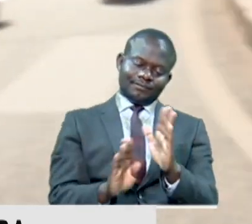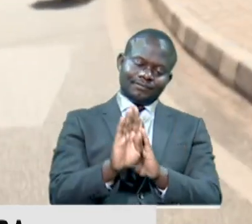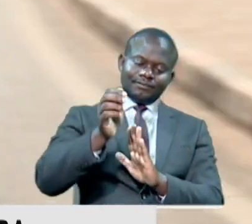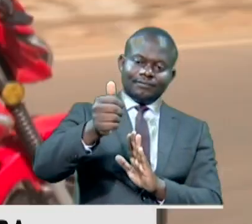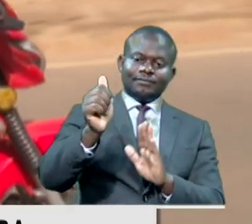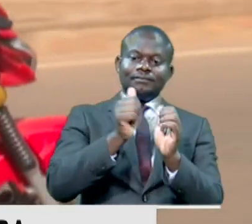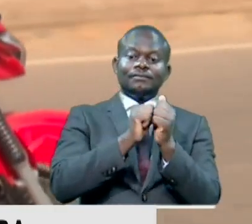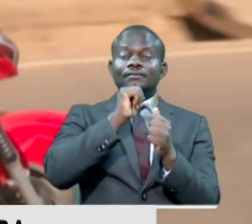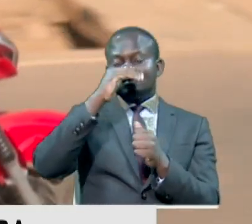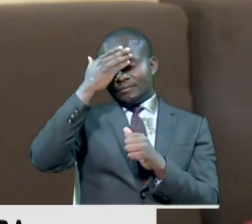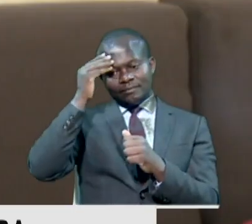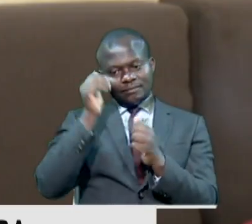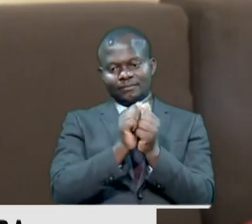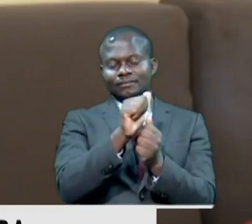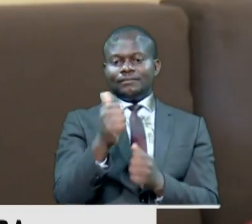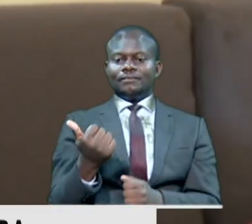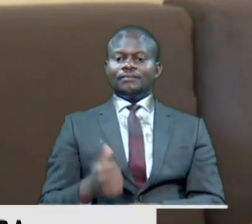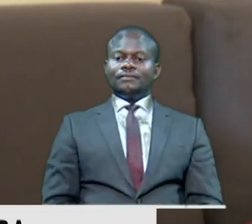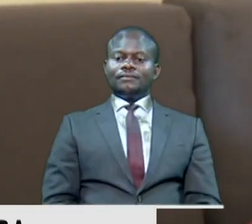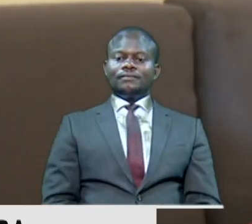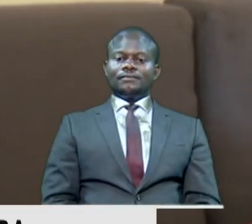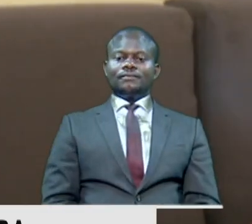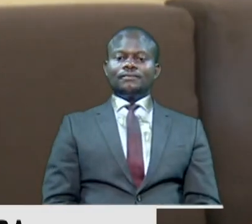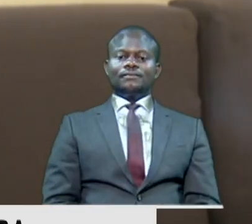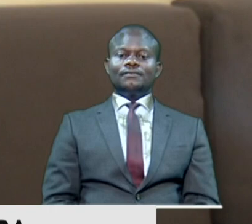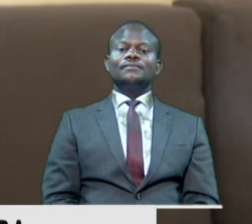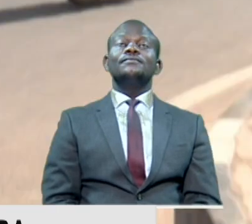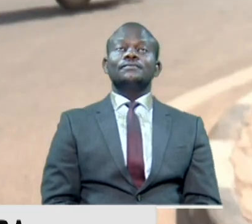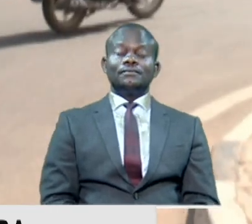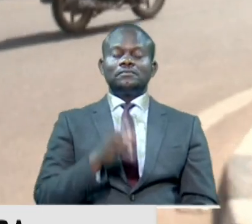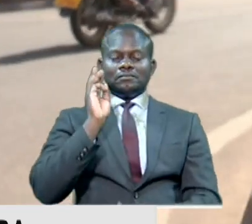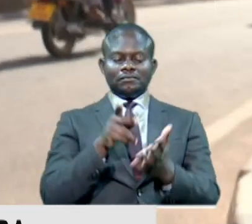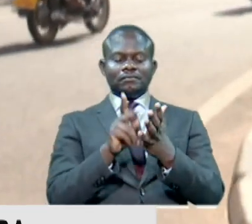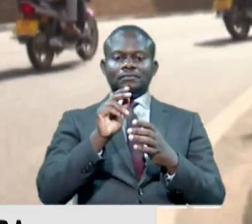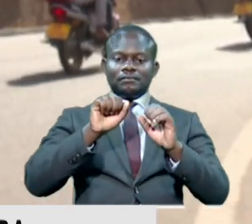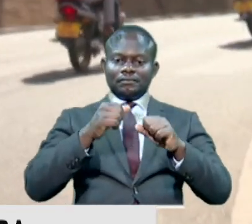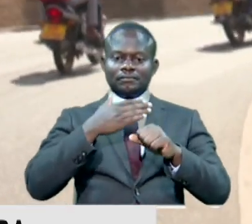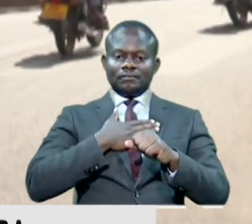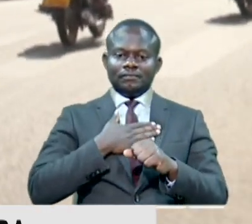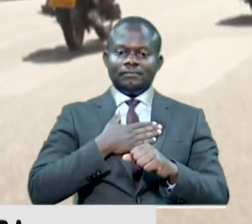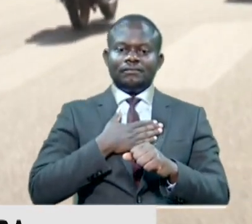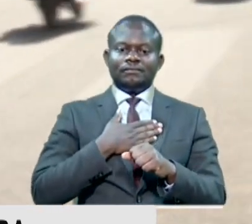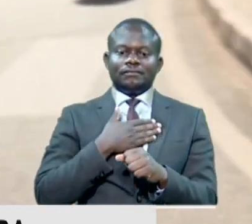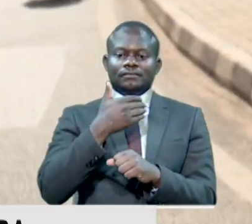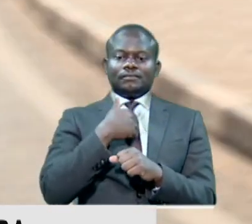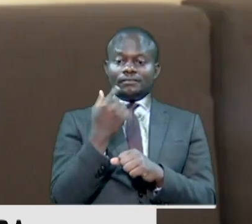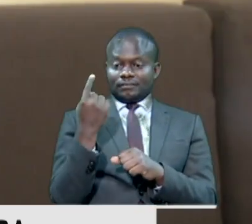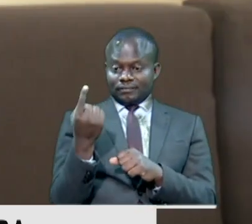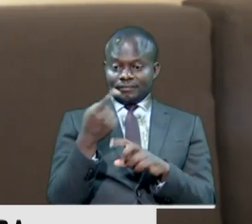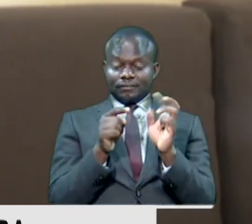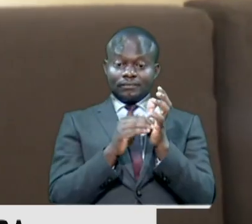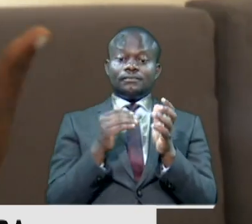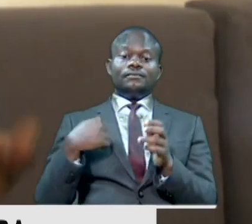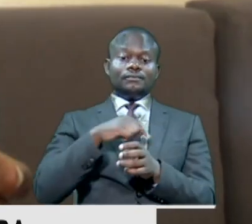ubwabo batibagiwe n'abandi numva nzashyira moto zanjye mu muhanda numva mfite iyimwe ariko mba